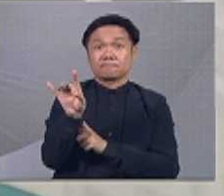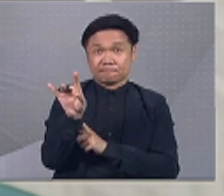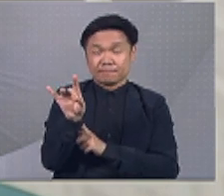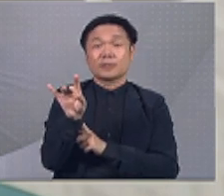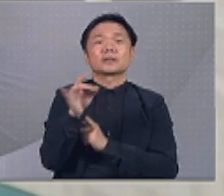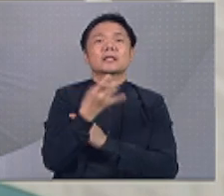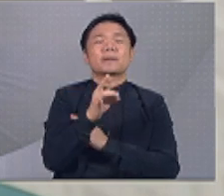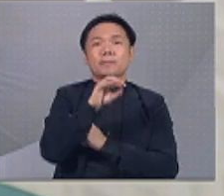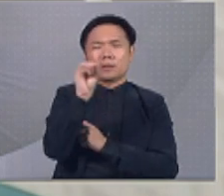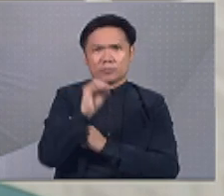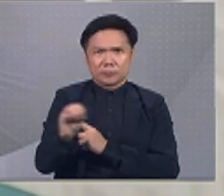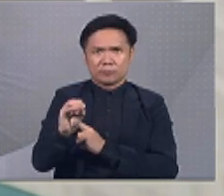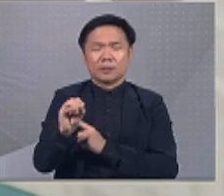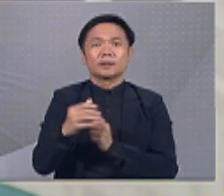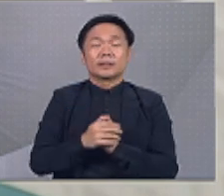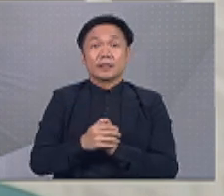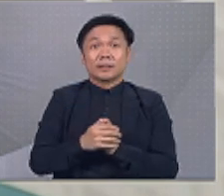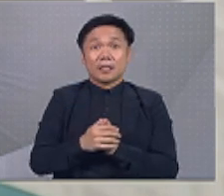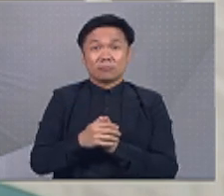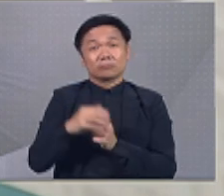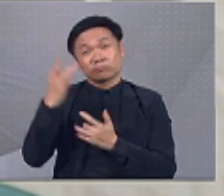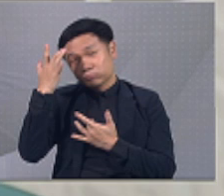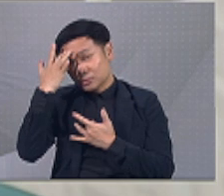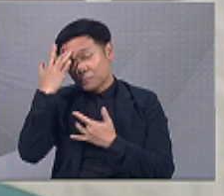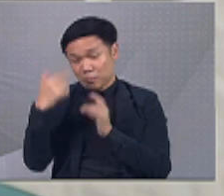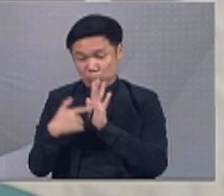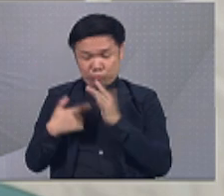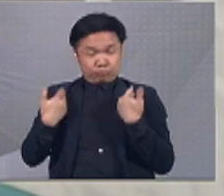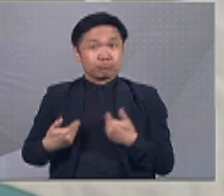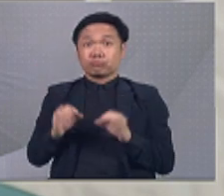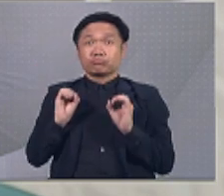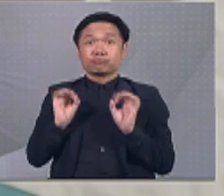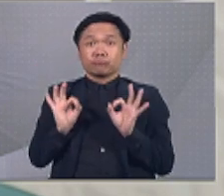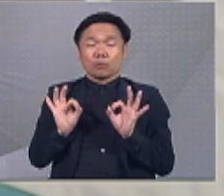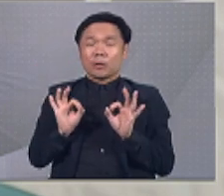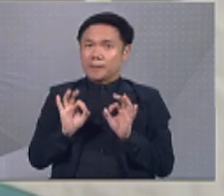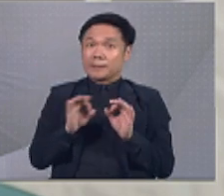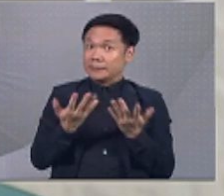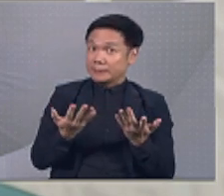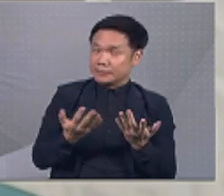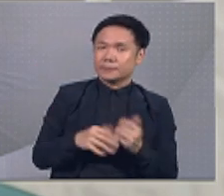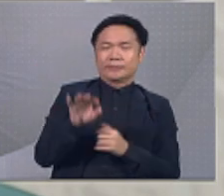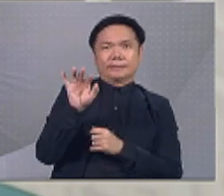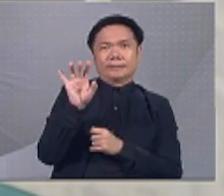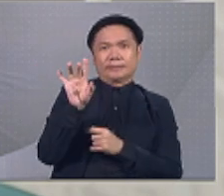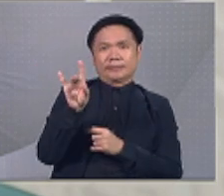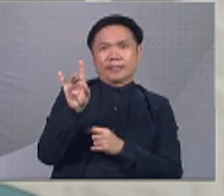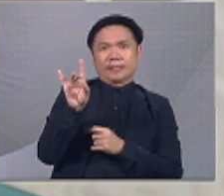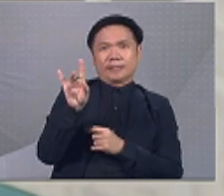100 dan miliki yang postif dan tidak bergejala adalah 234 Keys bersama dengan